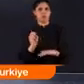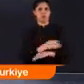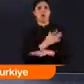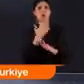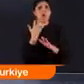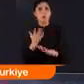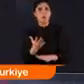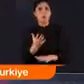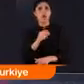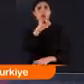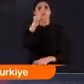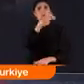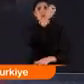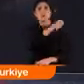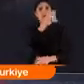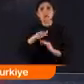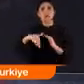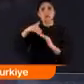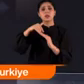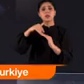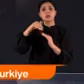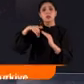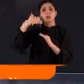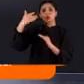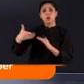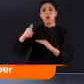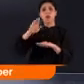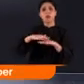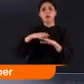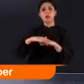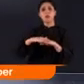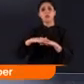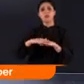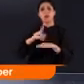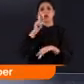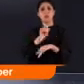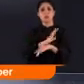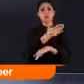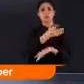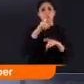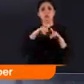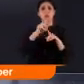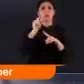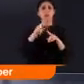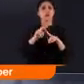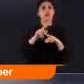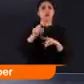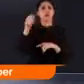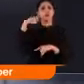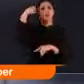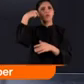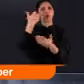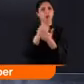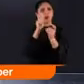ama zanların saldırıdan sonra yaptığı, inanın bunu gölgede bırakıyor. Gözaltındayken video çektiler, TikTok